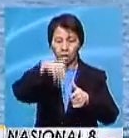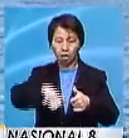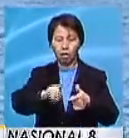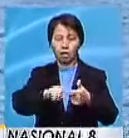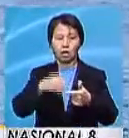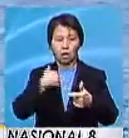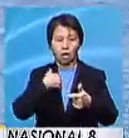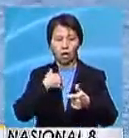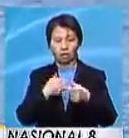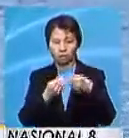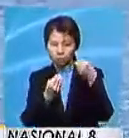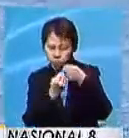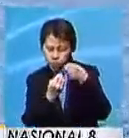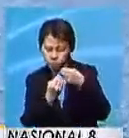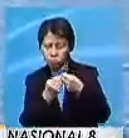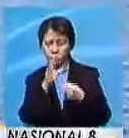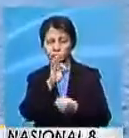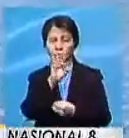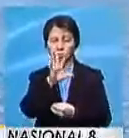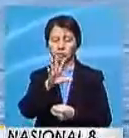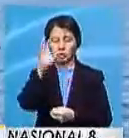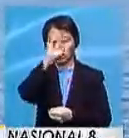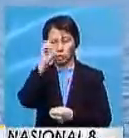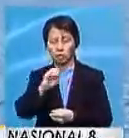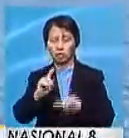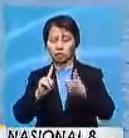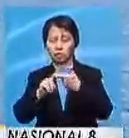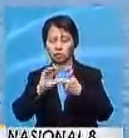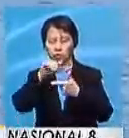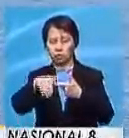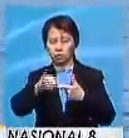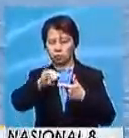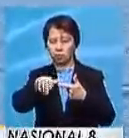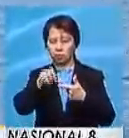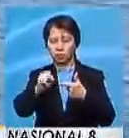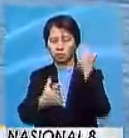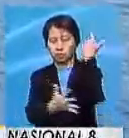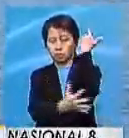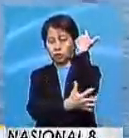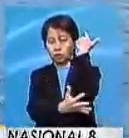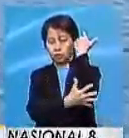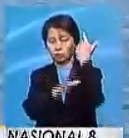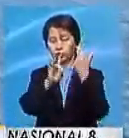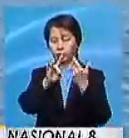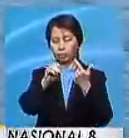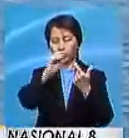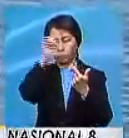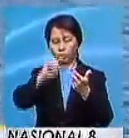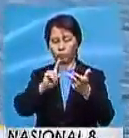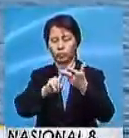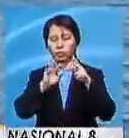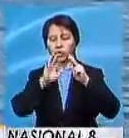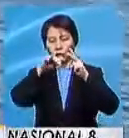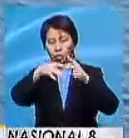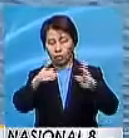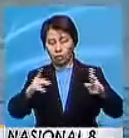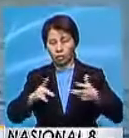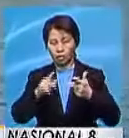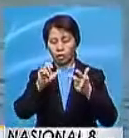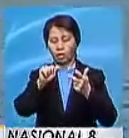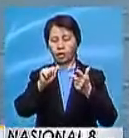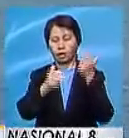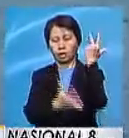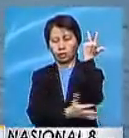berada pada kapasiti 95%, empangan Jus di Jasin 80% dan empangan Asahan di